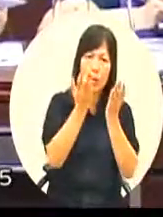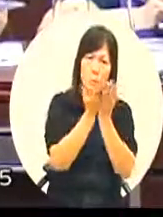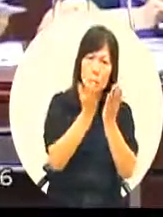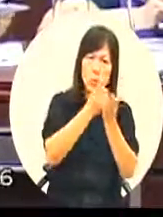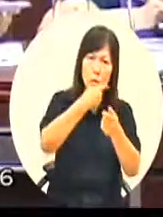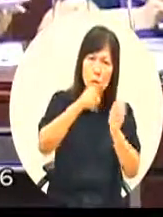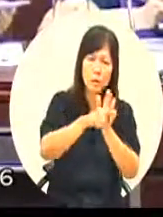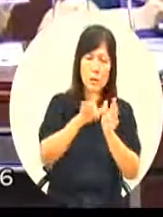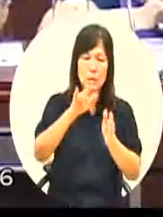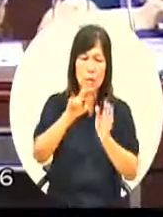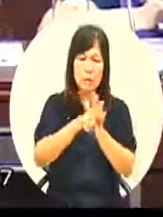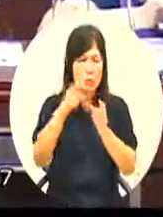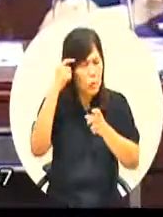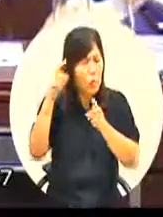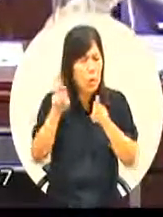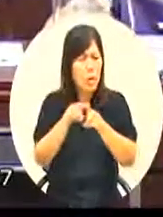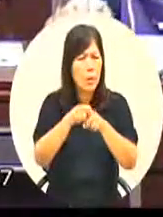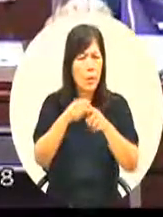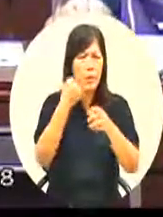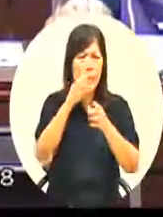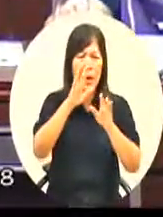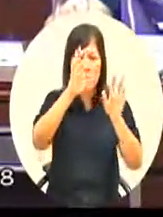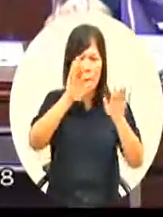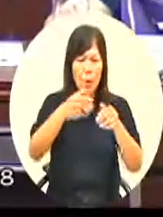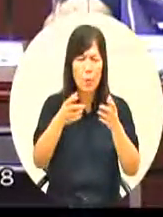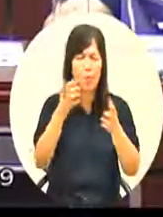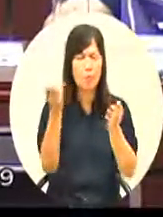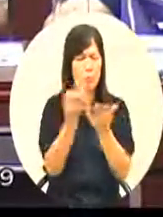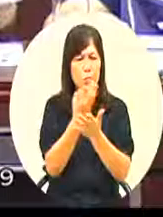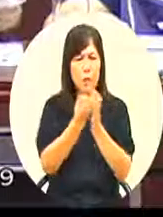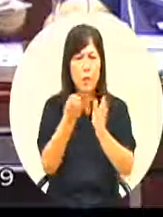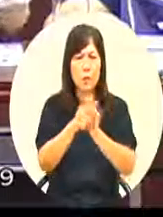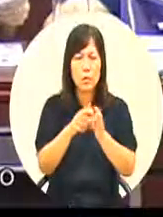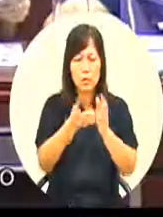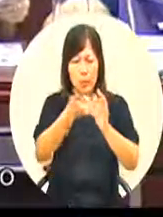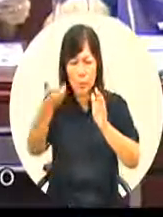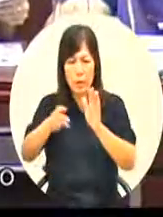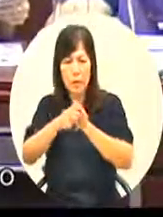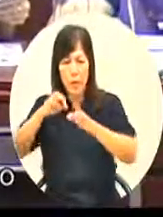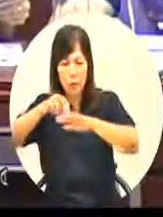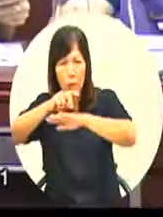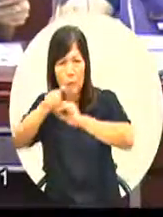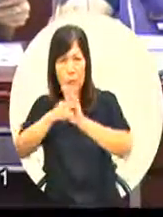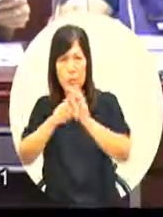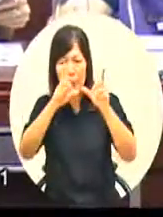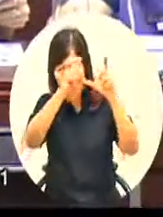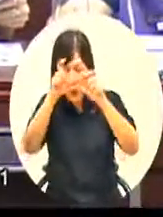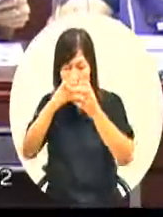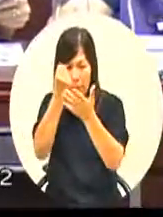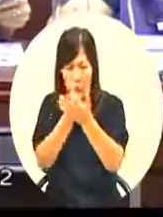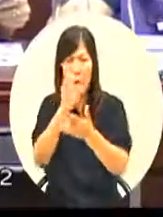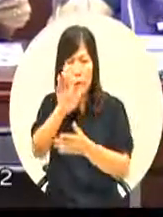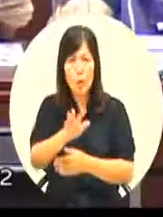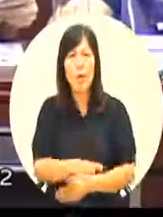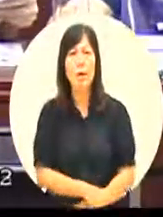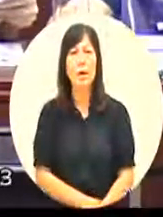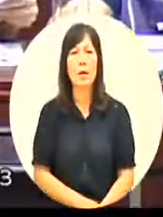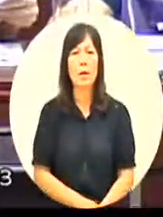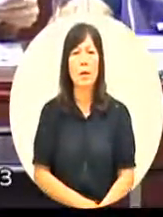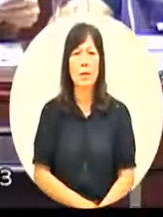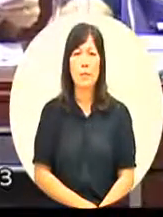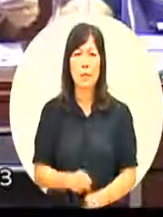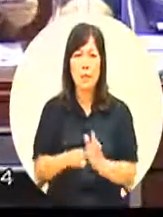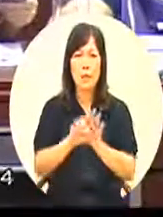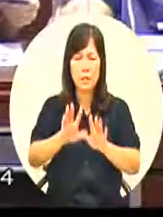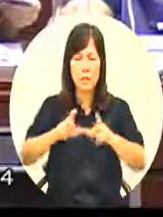这个教室通风不佳，他把它移到楼梯间来上课，那就在这个时候恐怕就留下这些画面跟那些反应哦。因